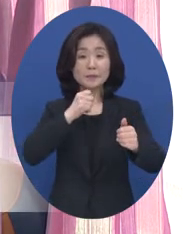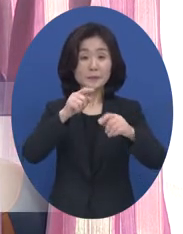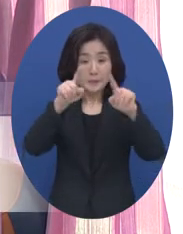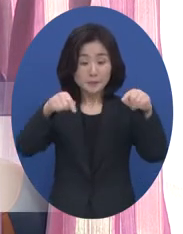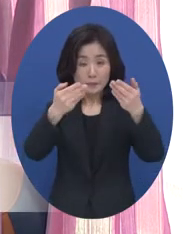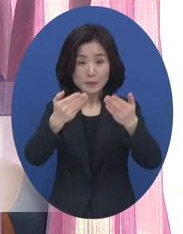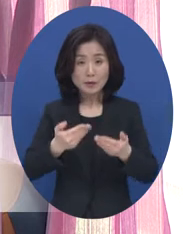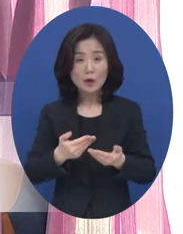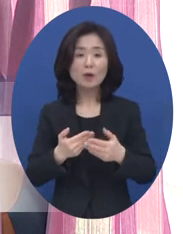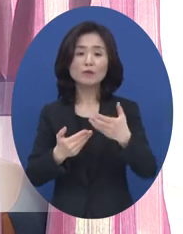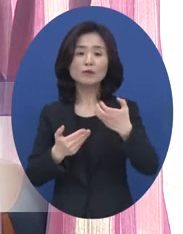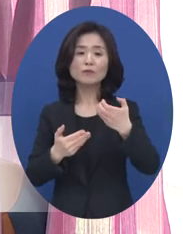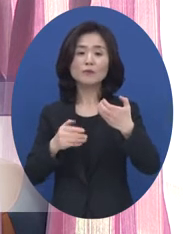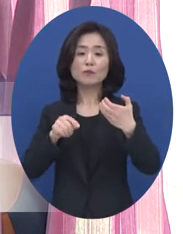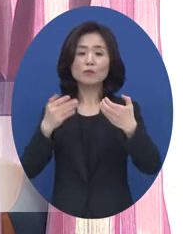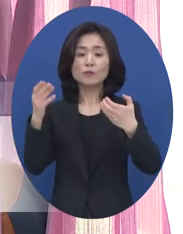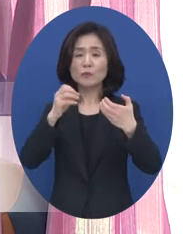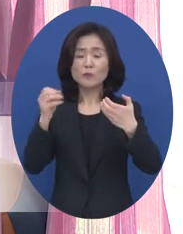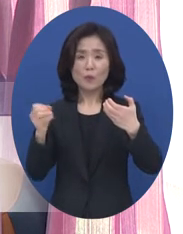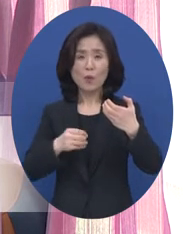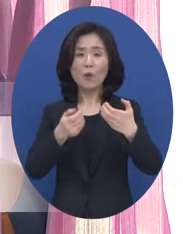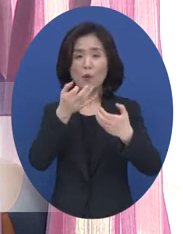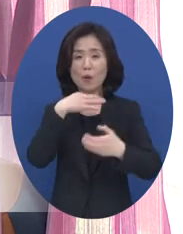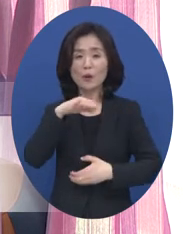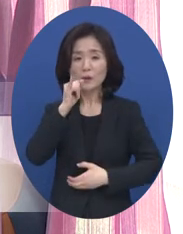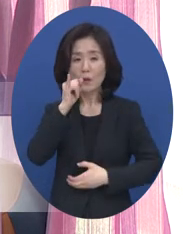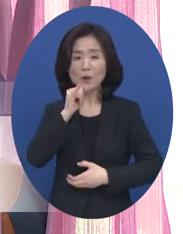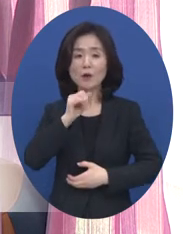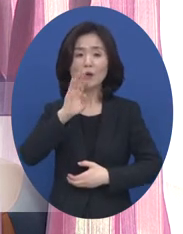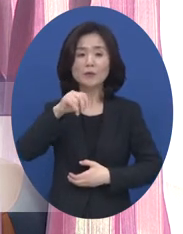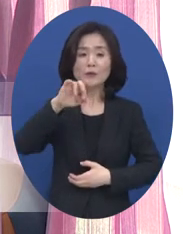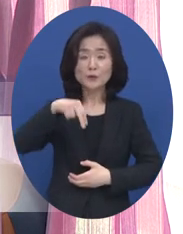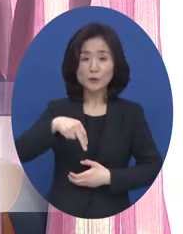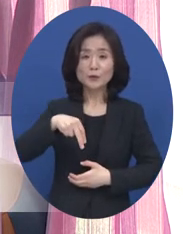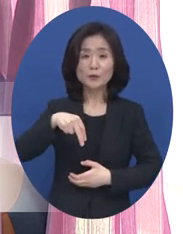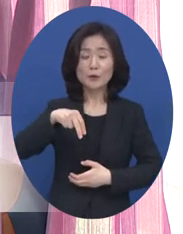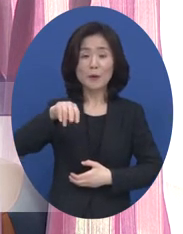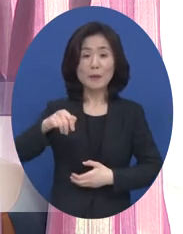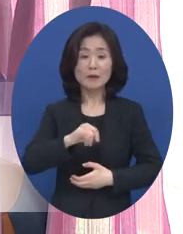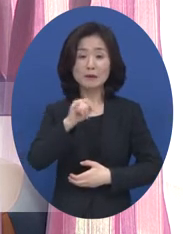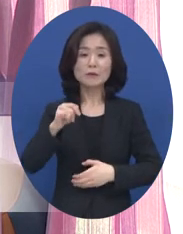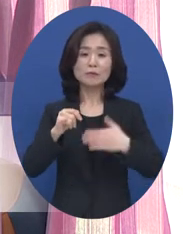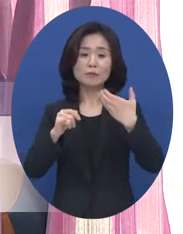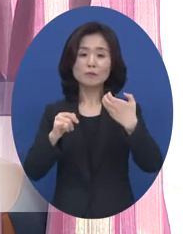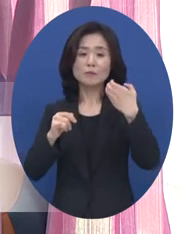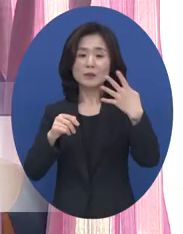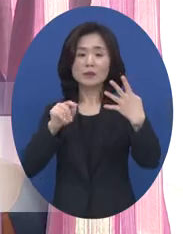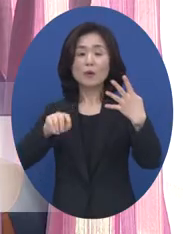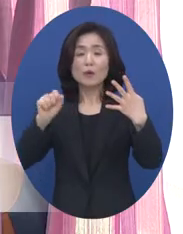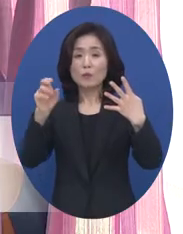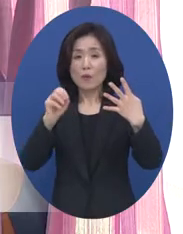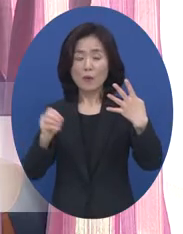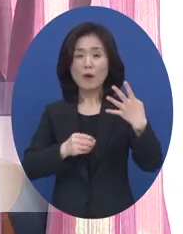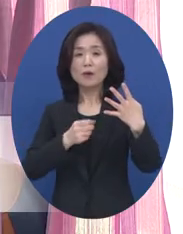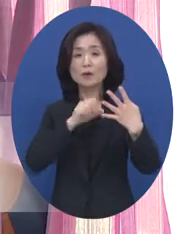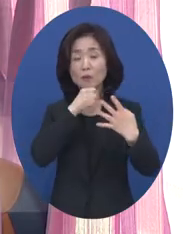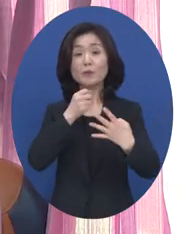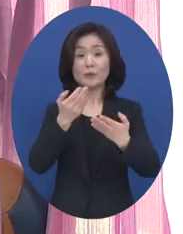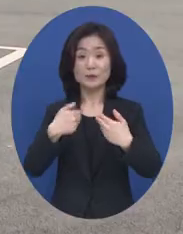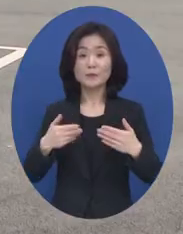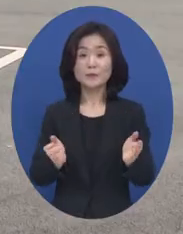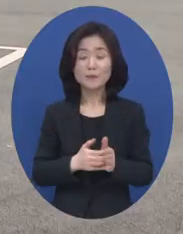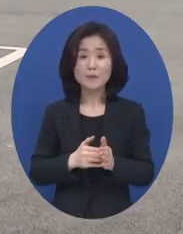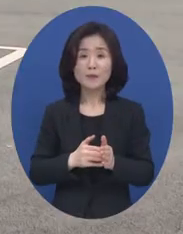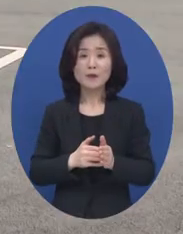결과 99.9%의 성능을 가질 수 있었고요. 부유 바이러스의 경우에는 94.5%의 성능을 저희가 받을 수가